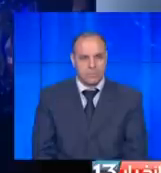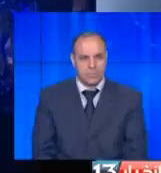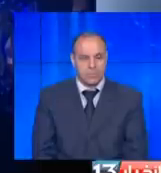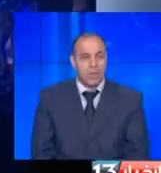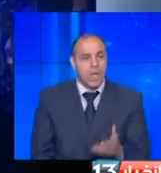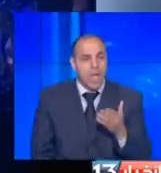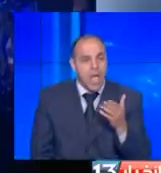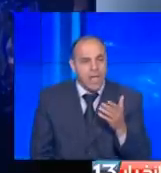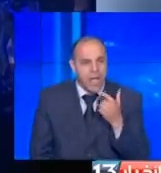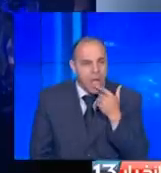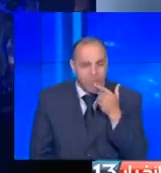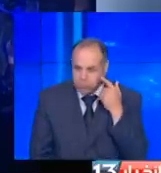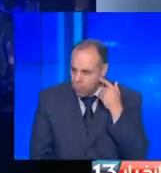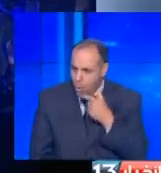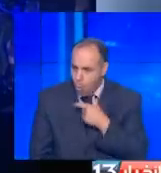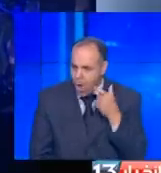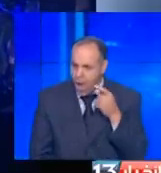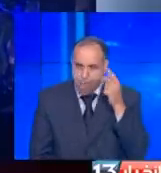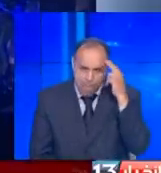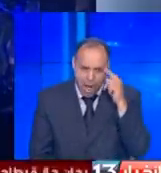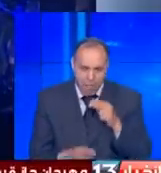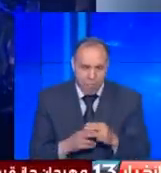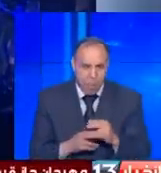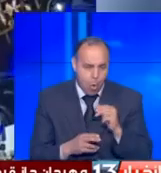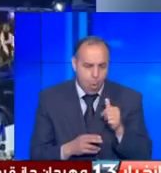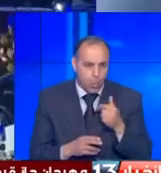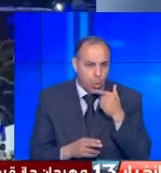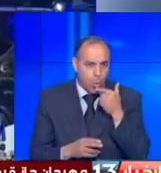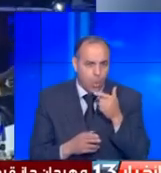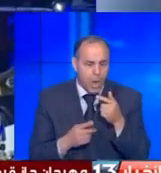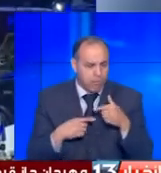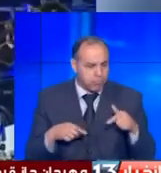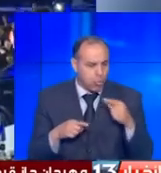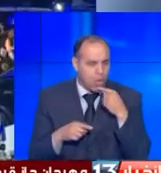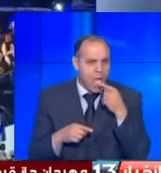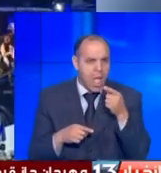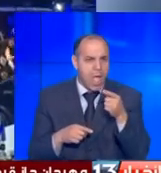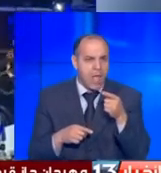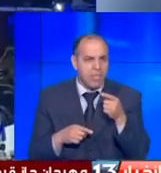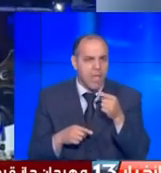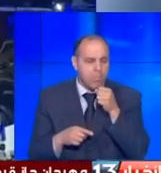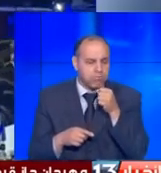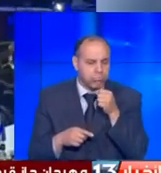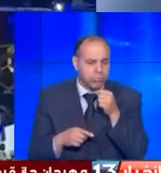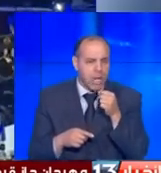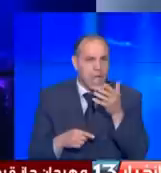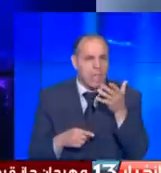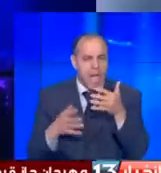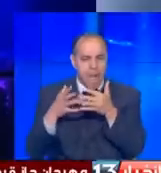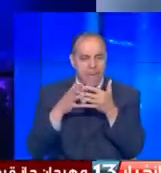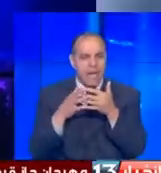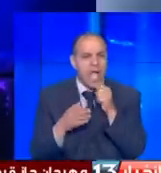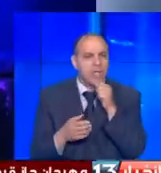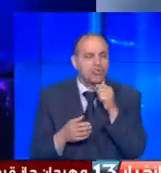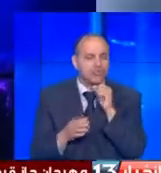هنا أو عندما تصرخ باسمي وستغادر غدا والطفلة الوحيدة، هي بعض ما أطرب به مغني السول الأمريكي جايلن